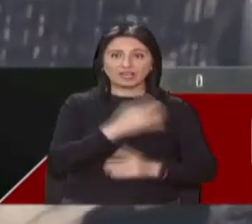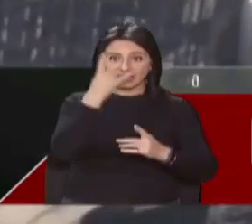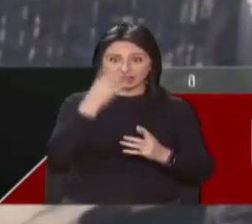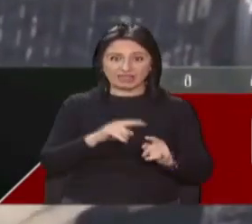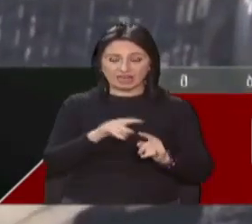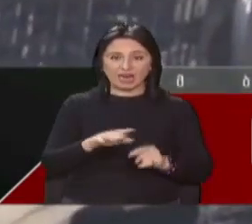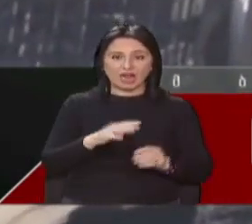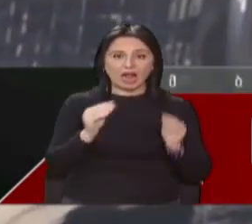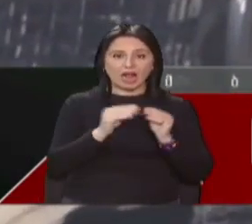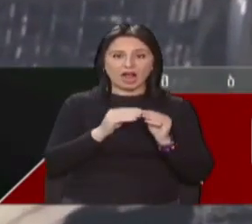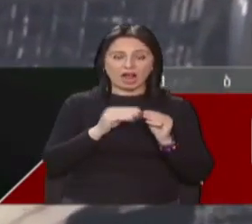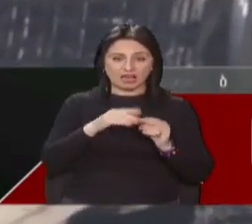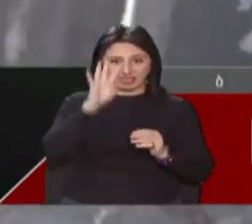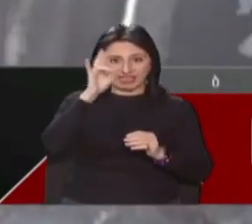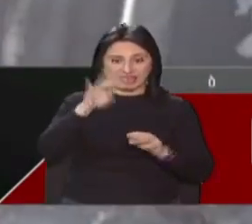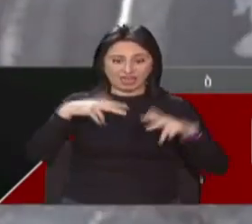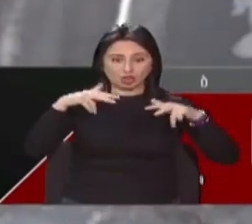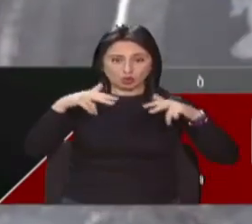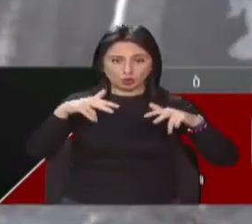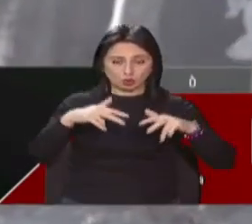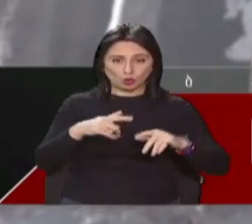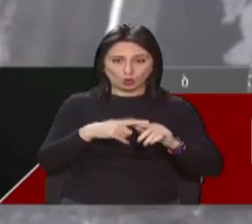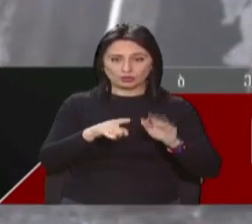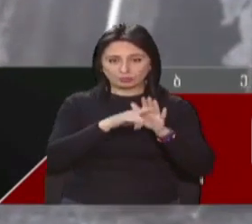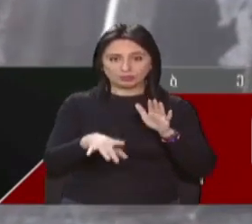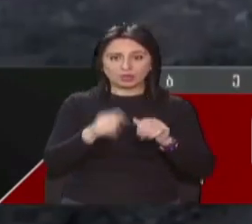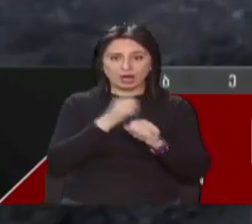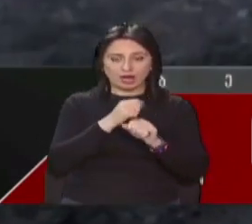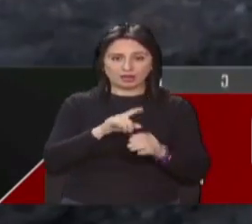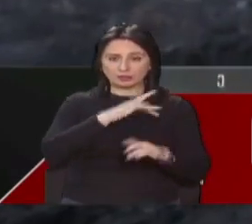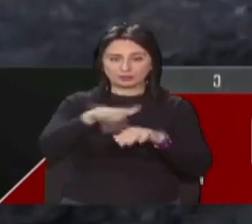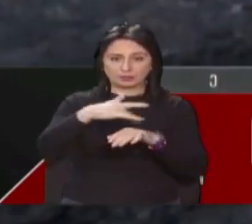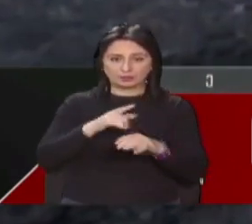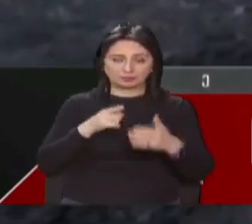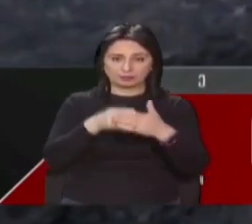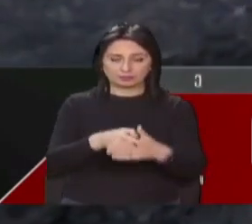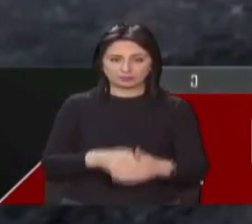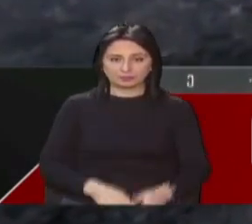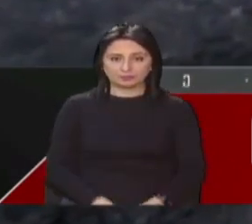განმავლობაში 10 ირანული დრონი ჩამოაგდეს და 27 საჰაერო თავდასხმა განახორციელეს.